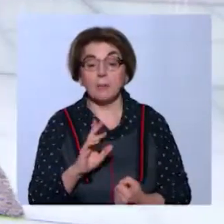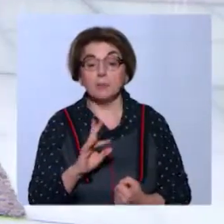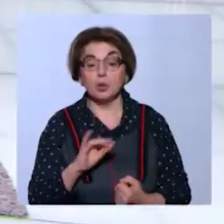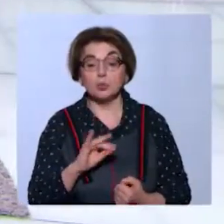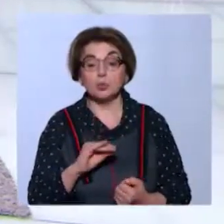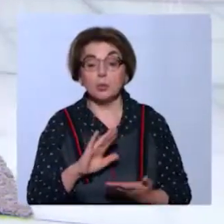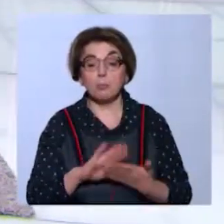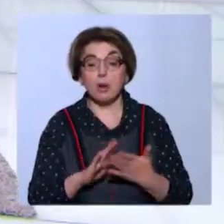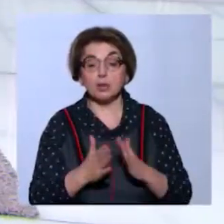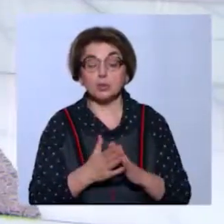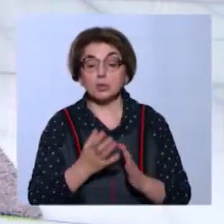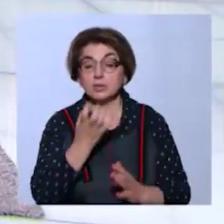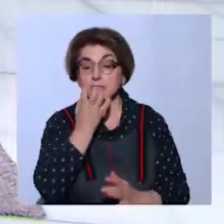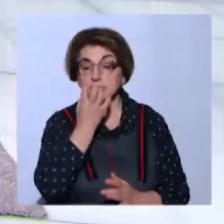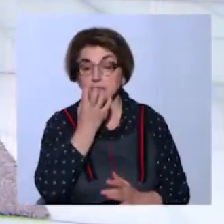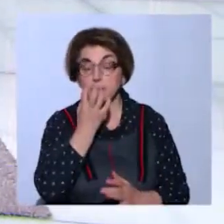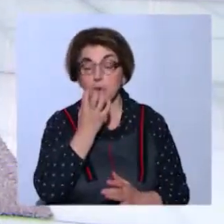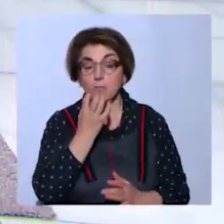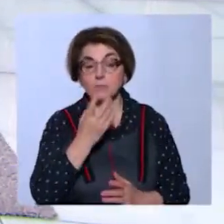ფაქტორი, ტემპერატურა.